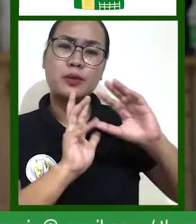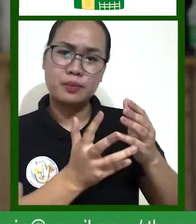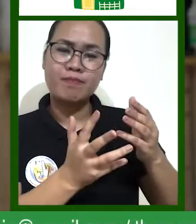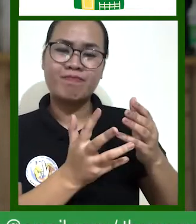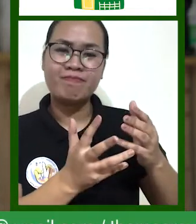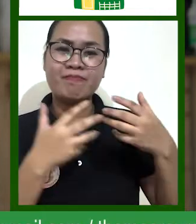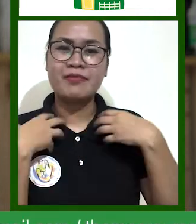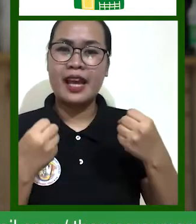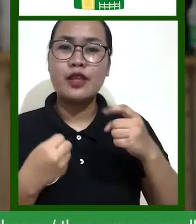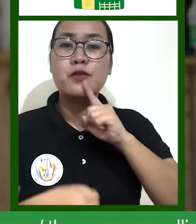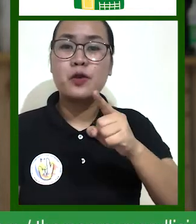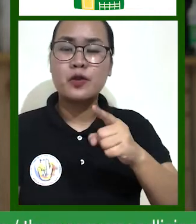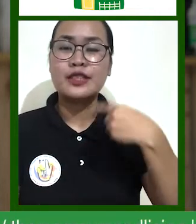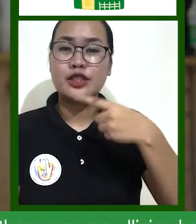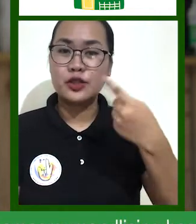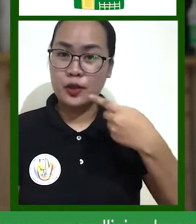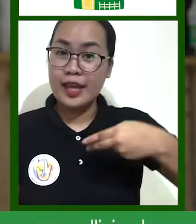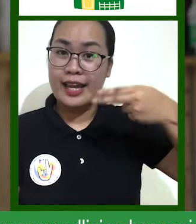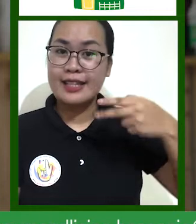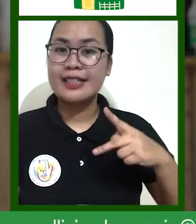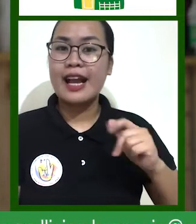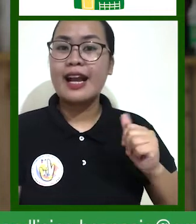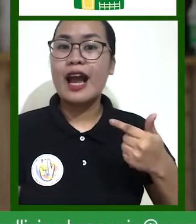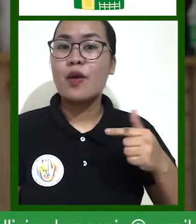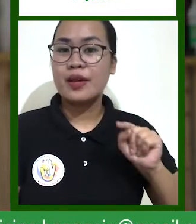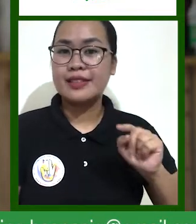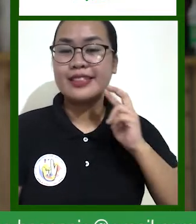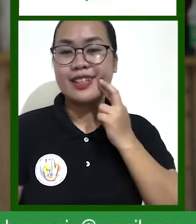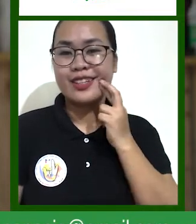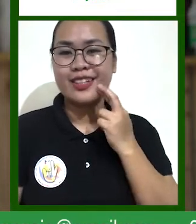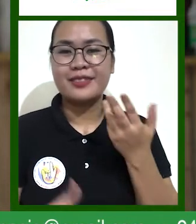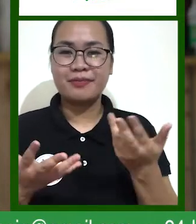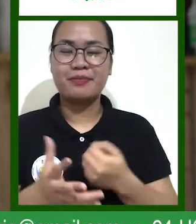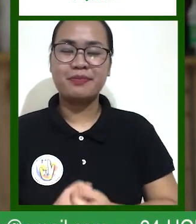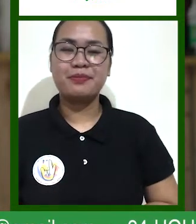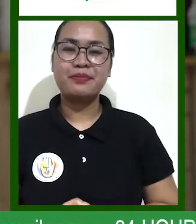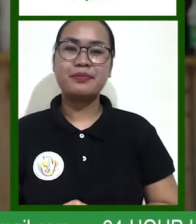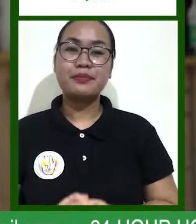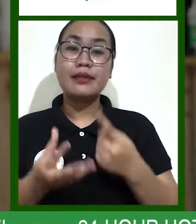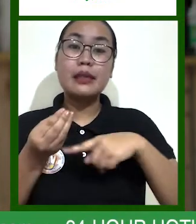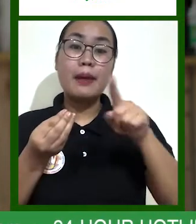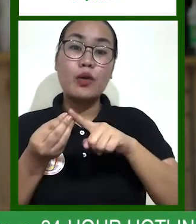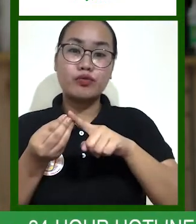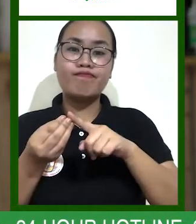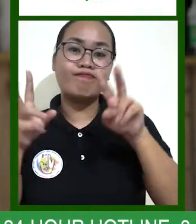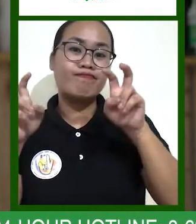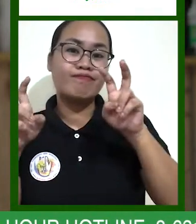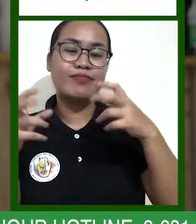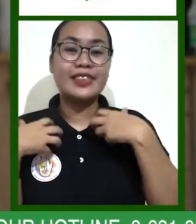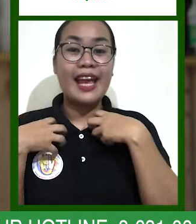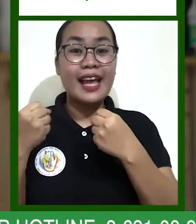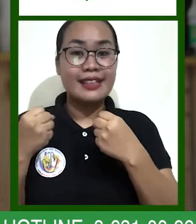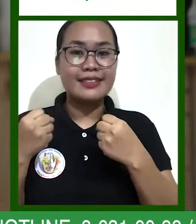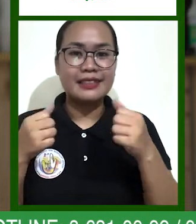by Kagawad Rachel Rustia. And pagdating po sa mga health activities, no, tuloy-tuloy din